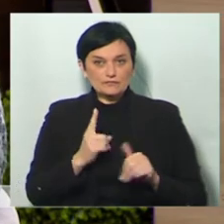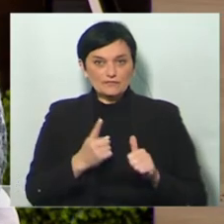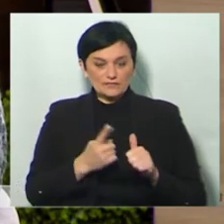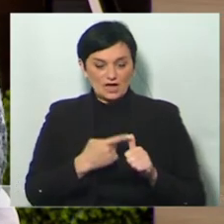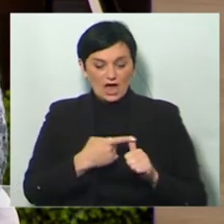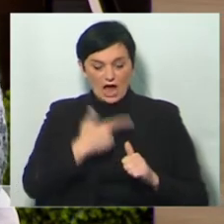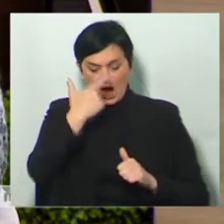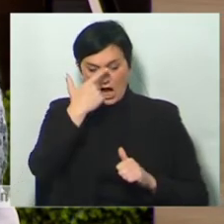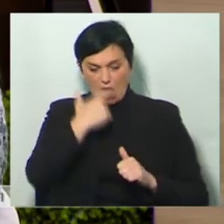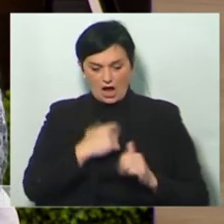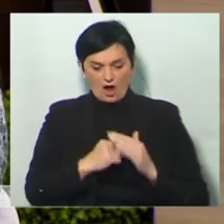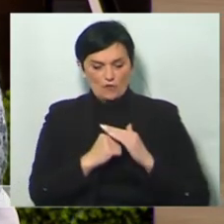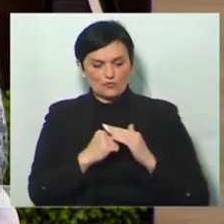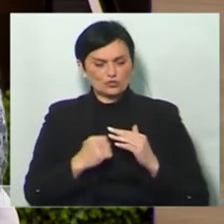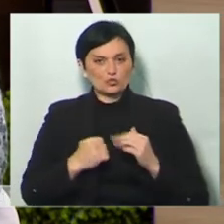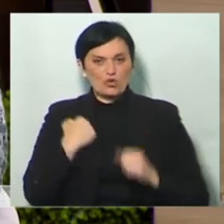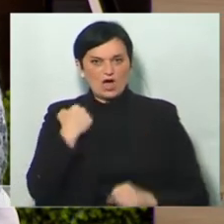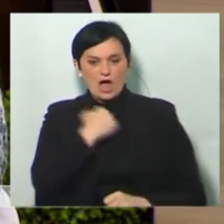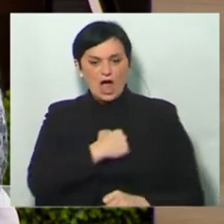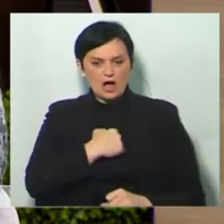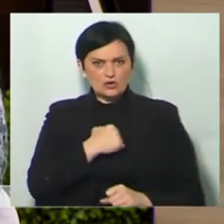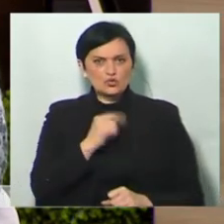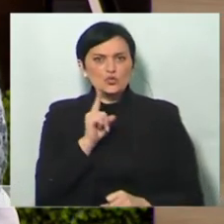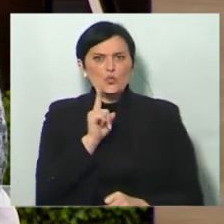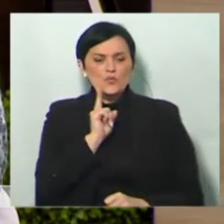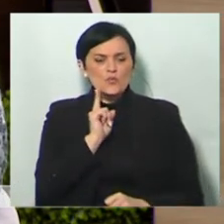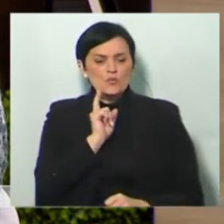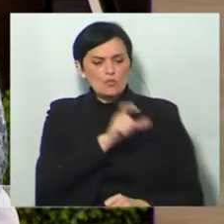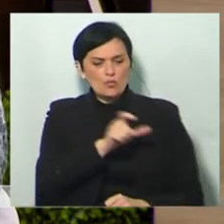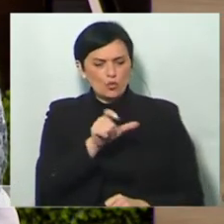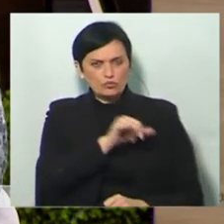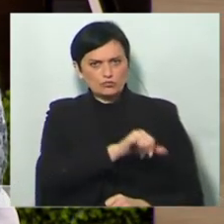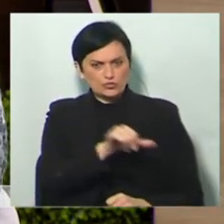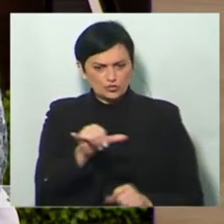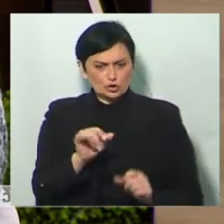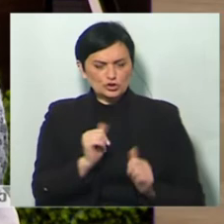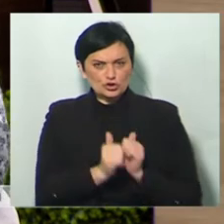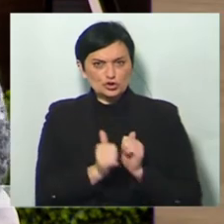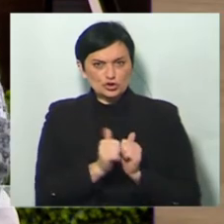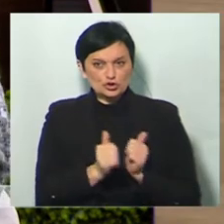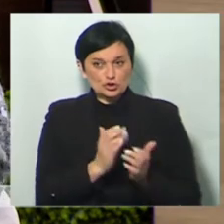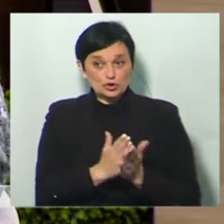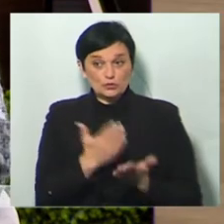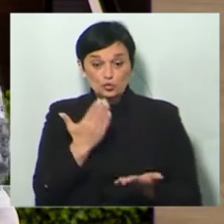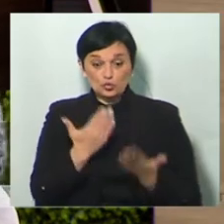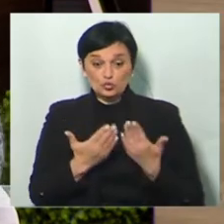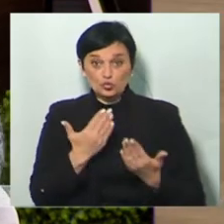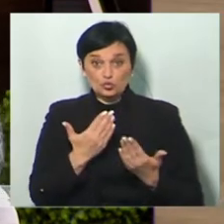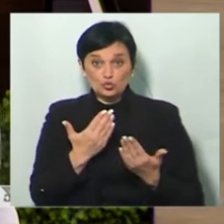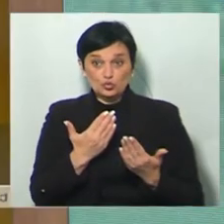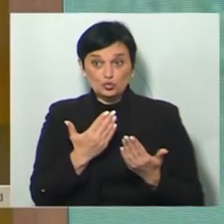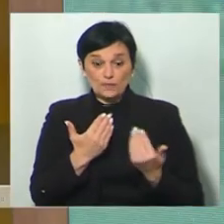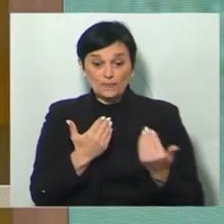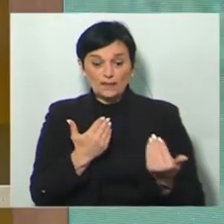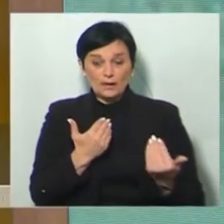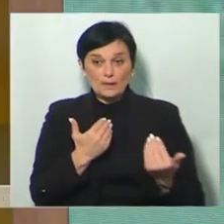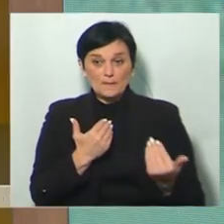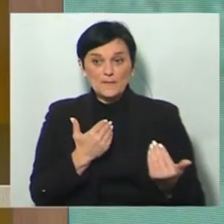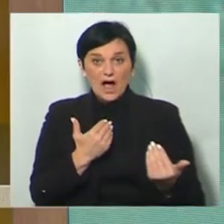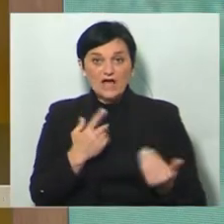autoagresit, romlebiț, mozarteps, alehșirata, actho, tu, droze, mat, igive,